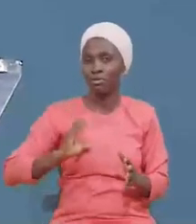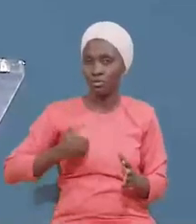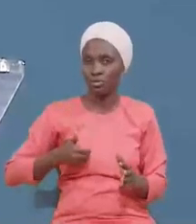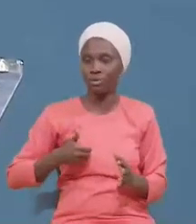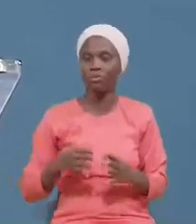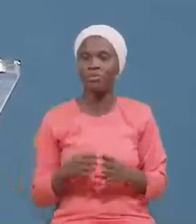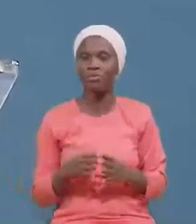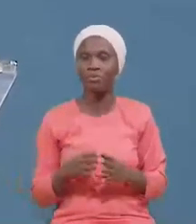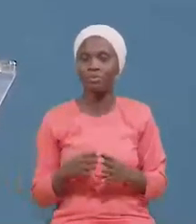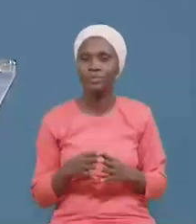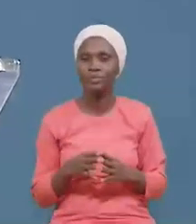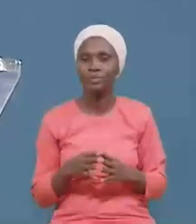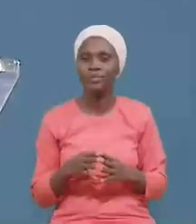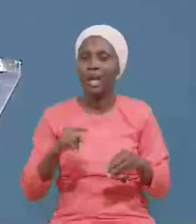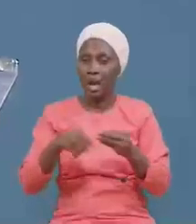âme.